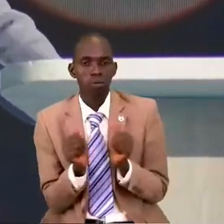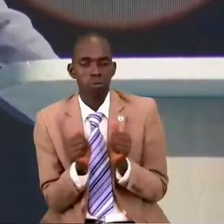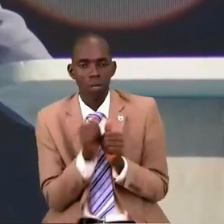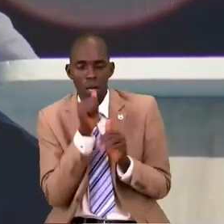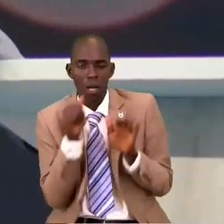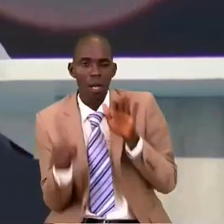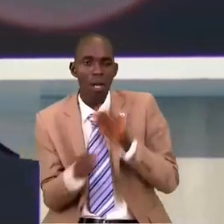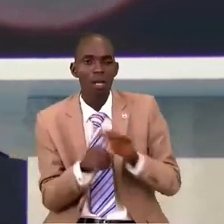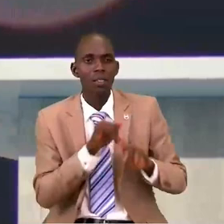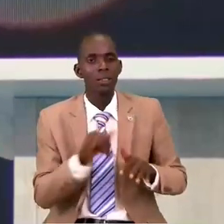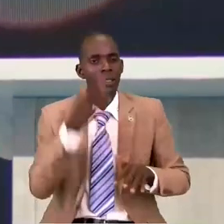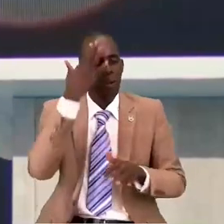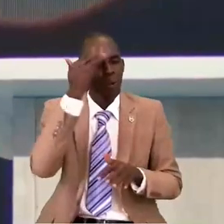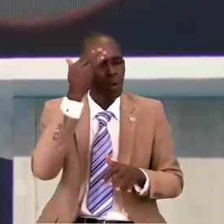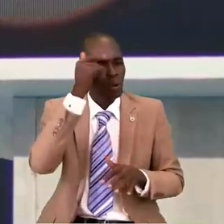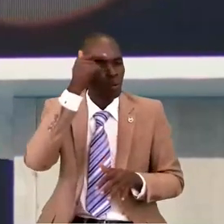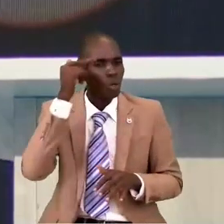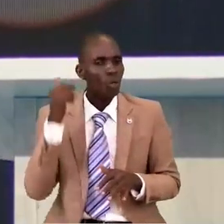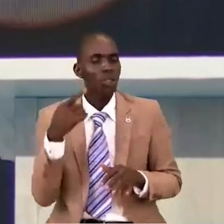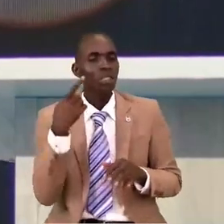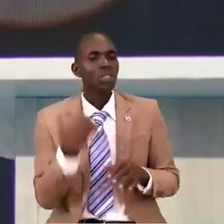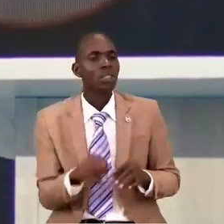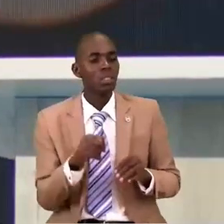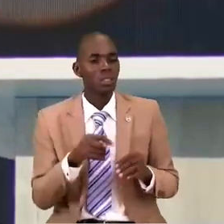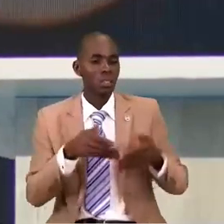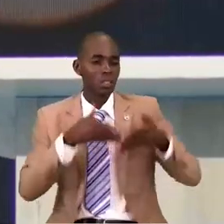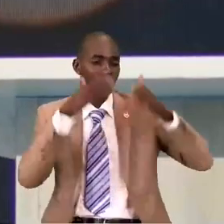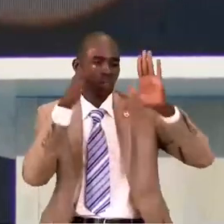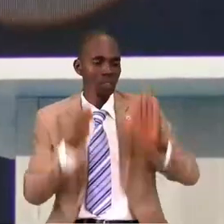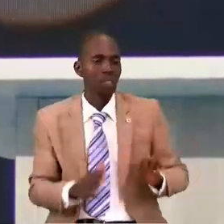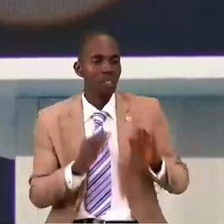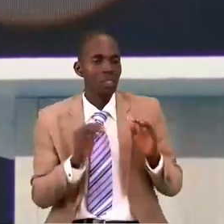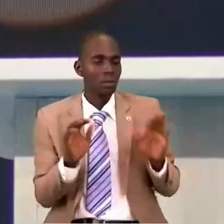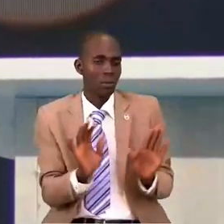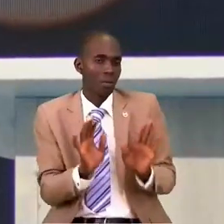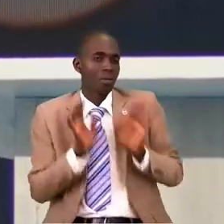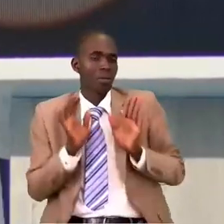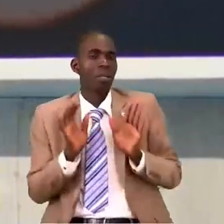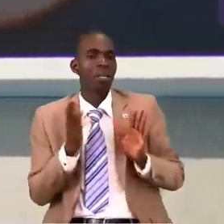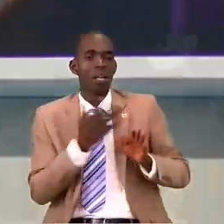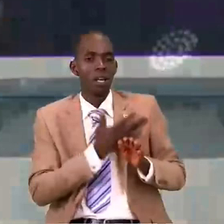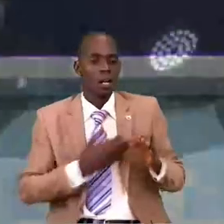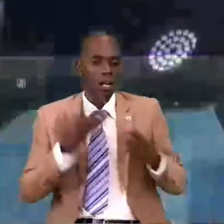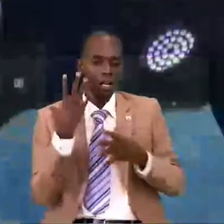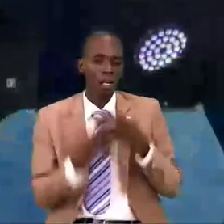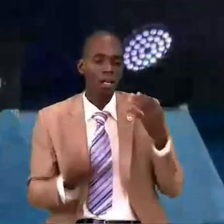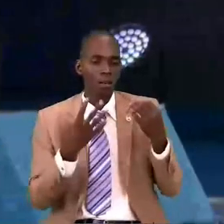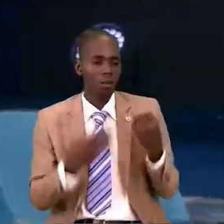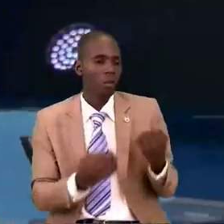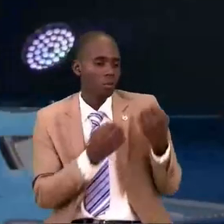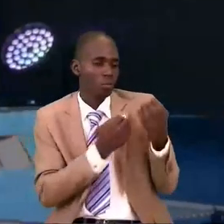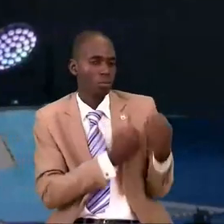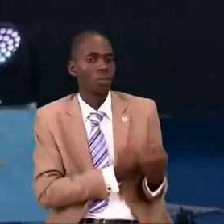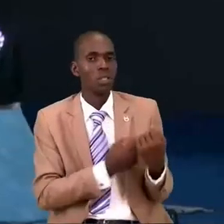le roi craintif, le leader effrayé et les dispositions effrayées de